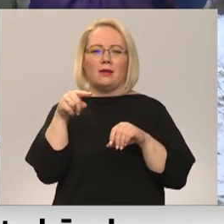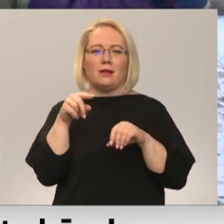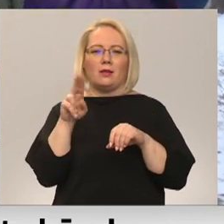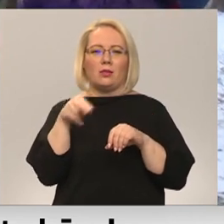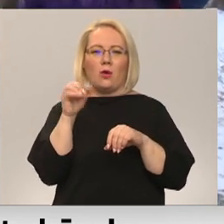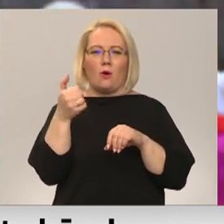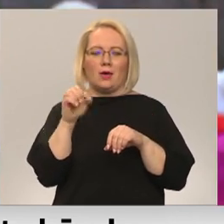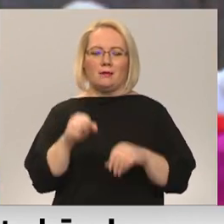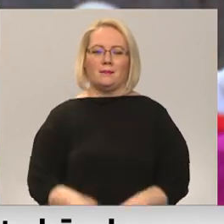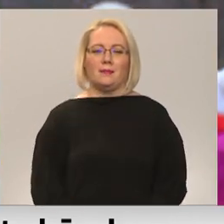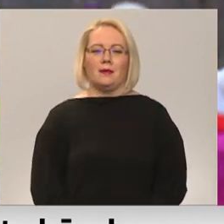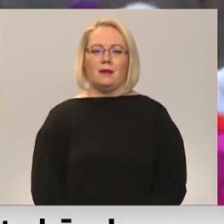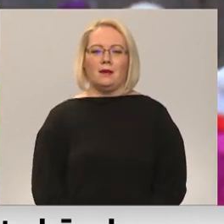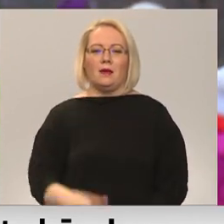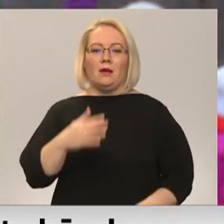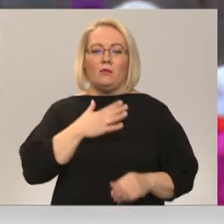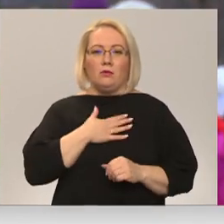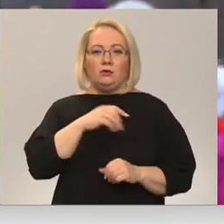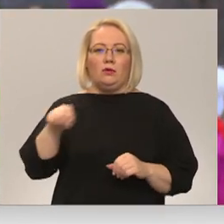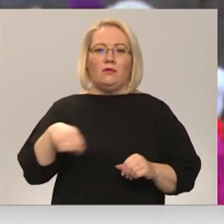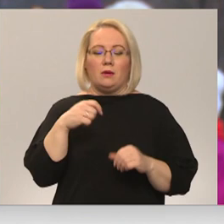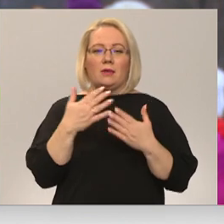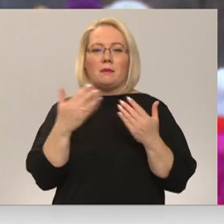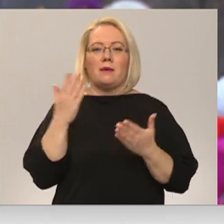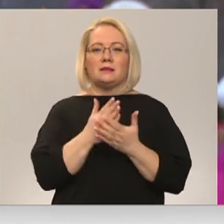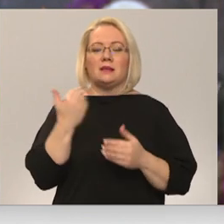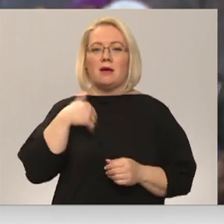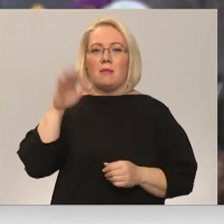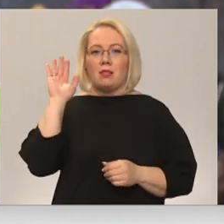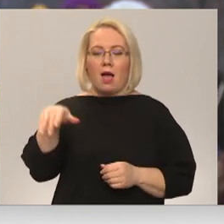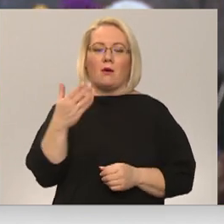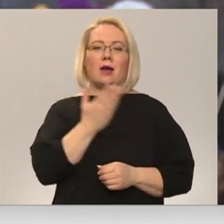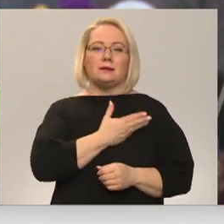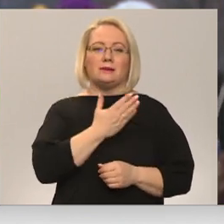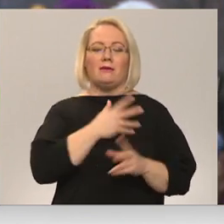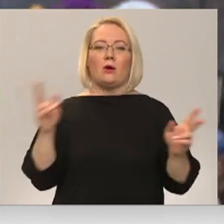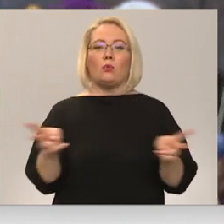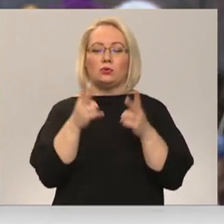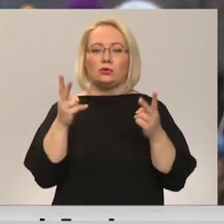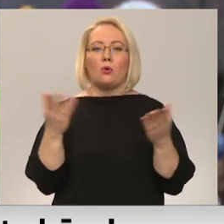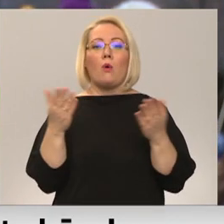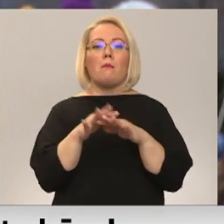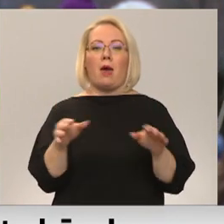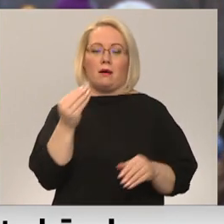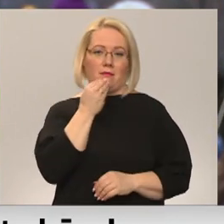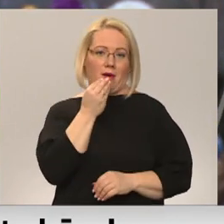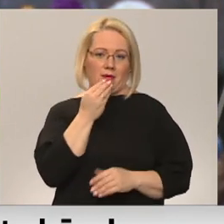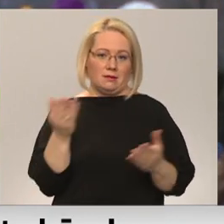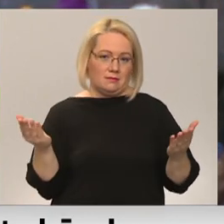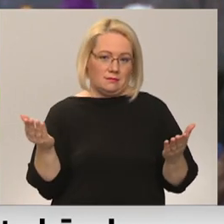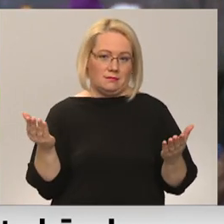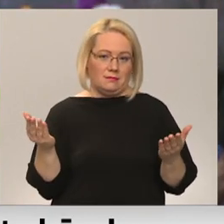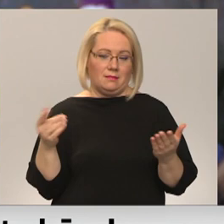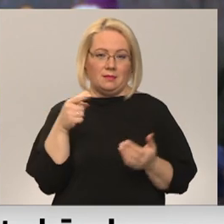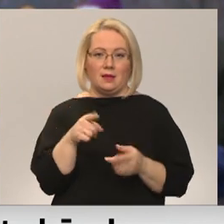ir uzrotāts. Mums nav virtuves, mums īsti nekā nav, bet mēs esam ārā, mums ir dzīvais ugunskurs. Un ko vēl bērni ēd? Nu,